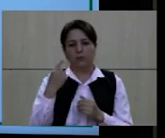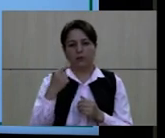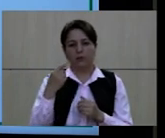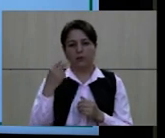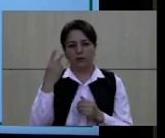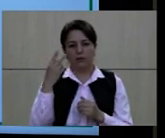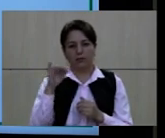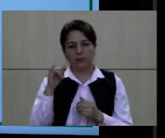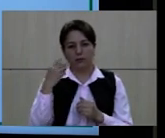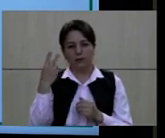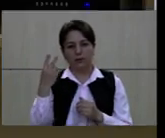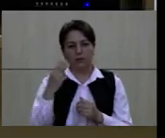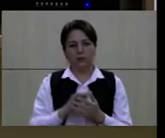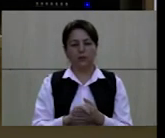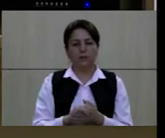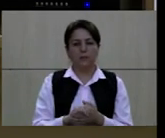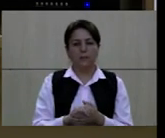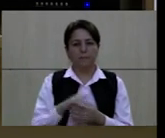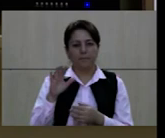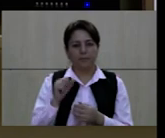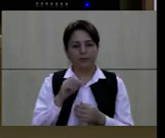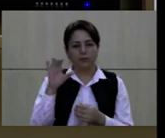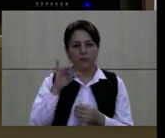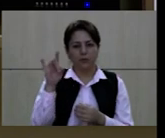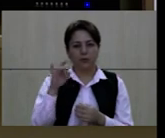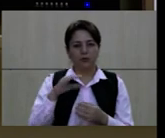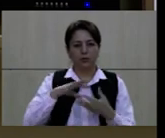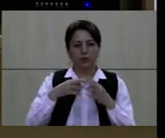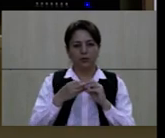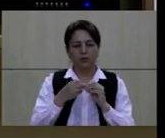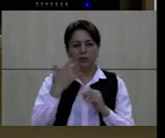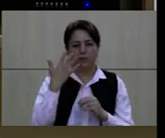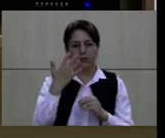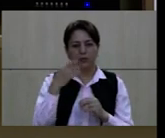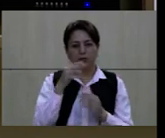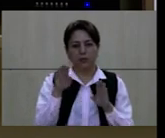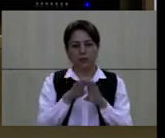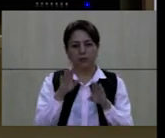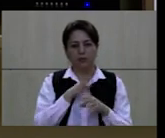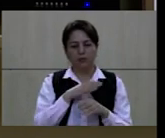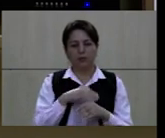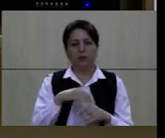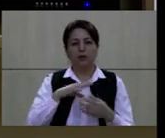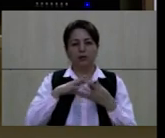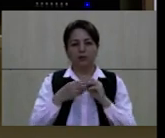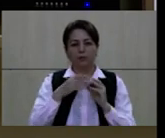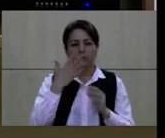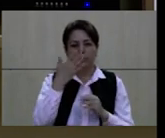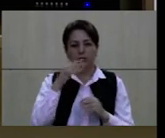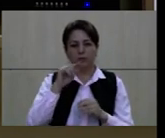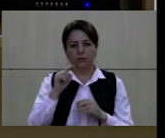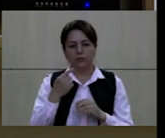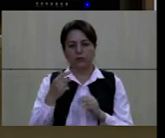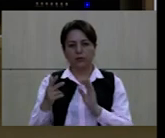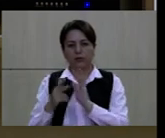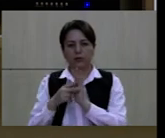ga ko'paytirsam 2. Va suratini yig'indisi 5 ga teng bo'ldi. Natija